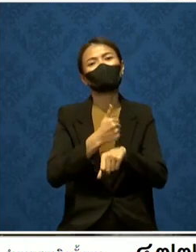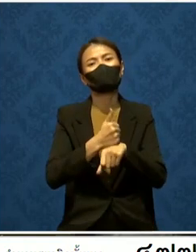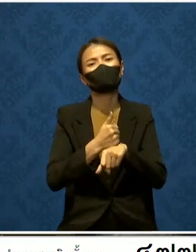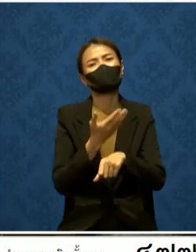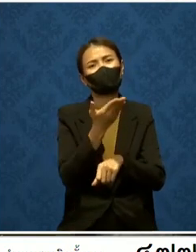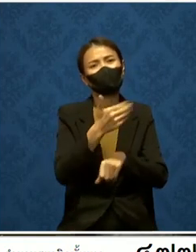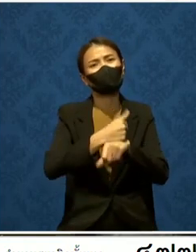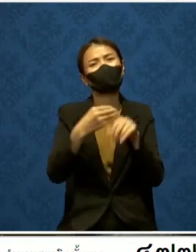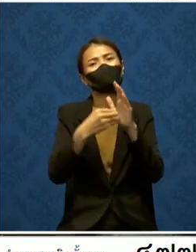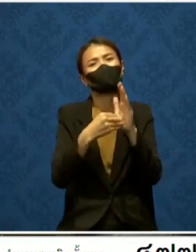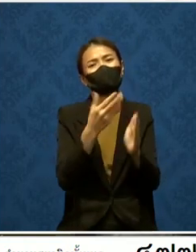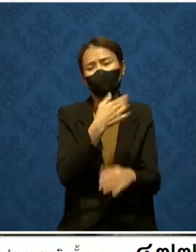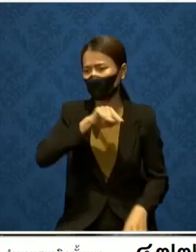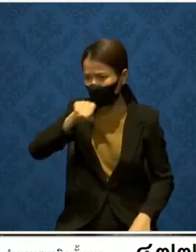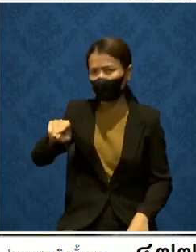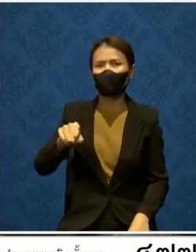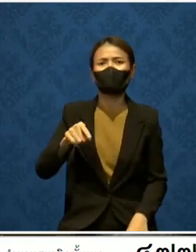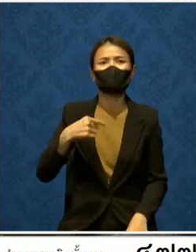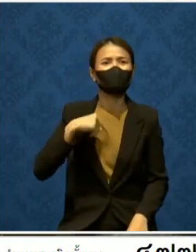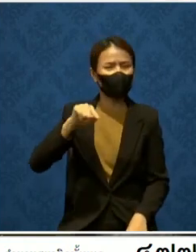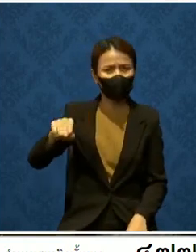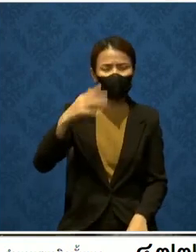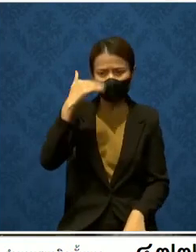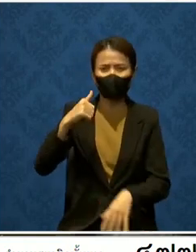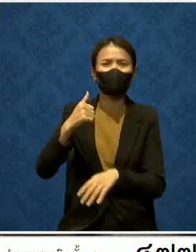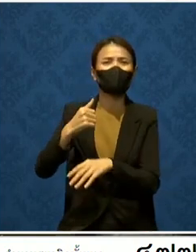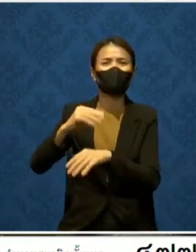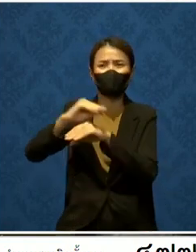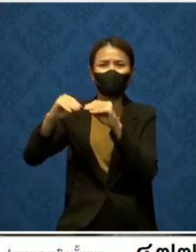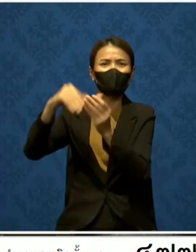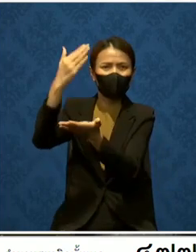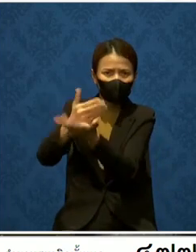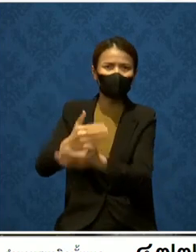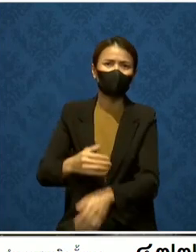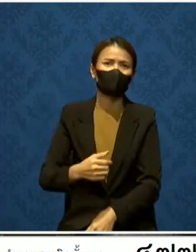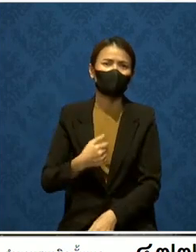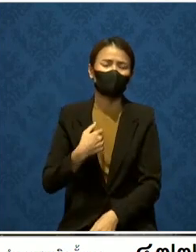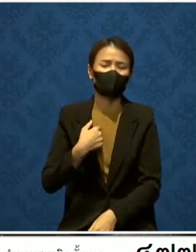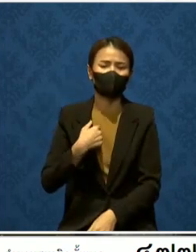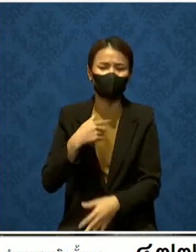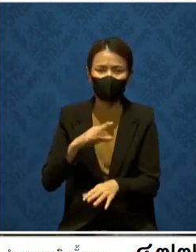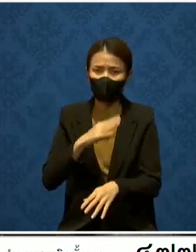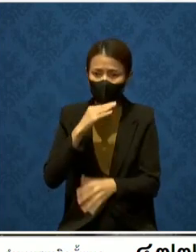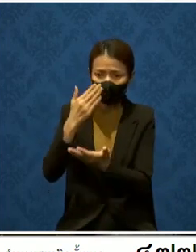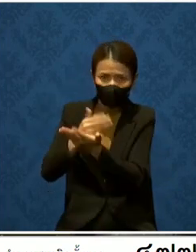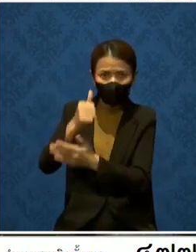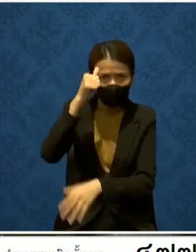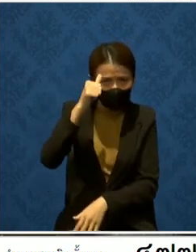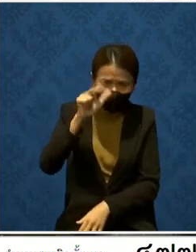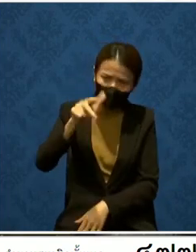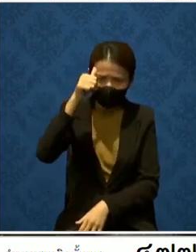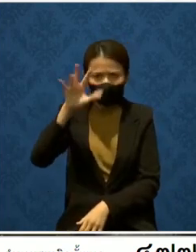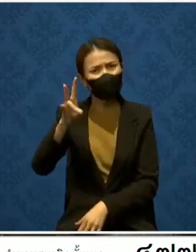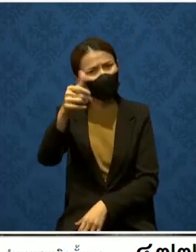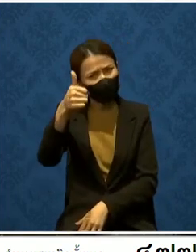ตง่ั้ตายวันตายพ่งไม่รู้นะครับลองโยนใ่บ้างท่านบ้างก็ร้ายนะครับเรื่ที่ 2 ผมได้ไปเจอกั